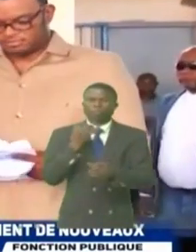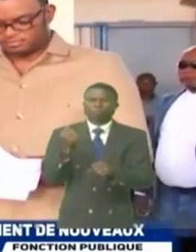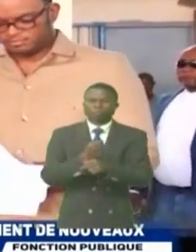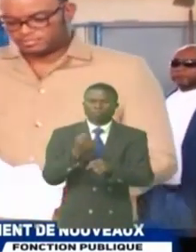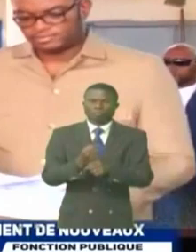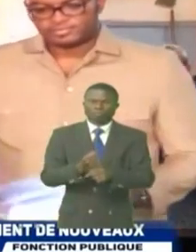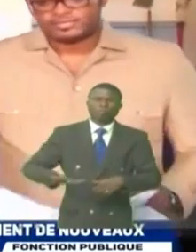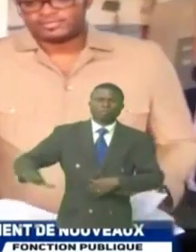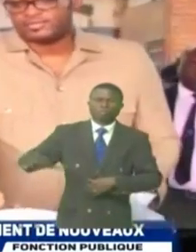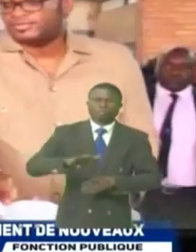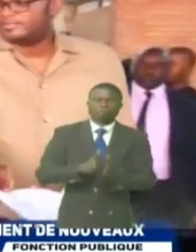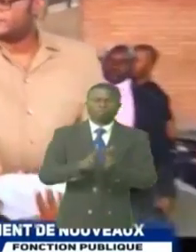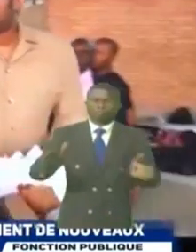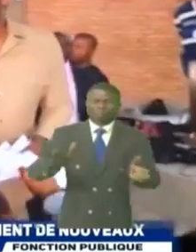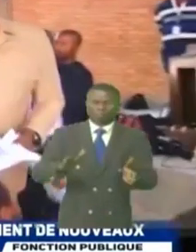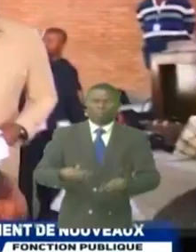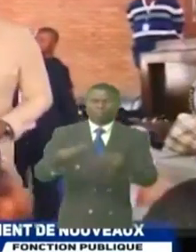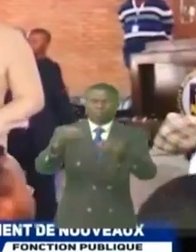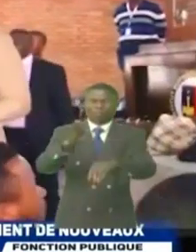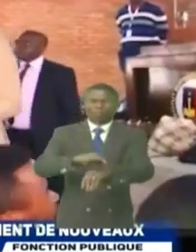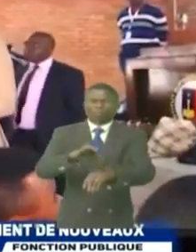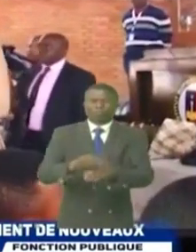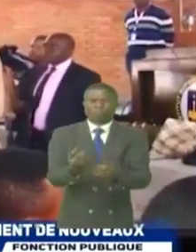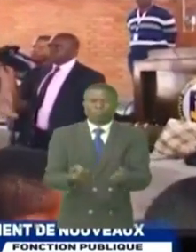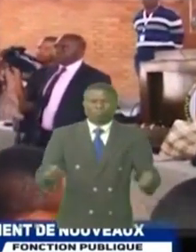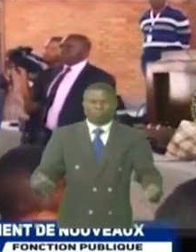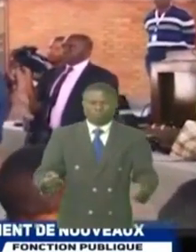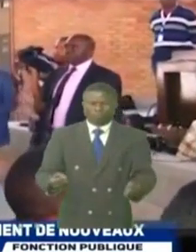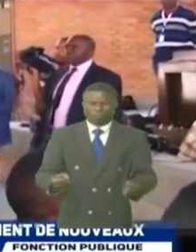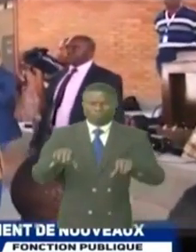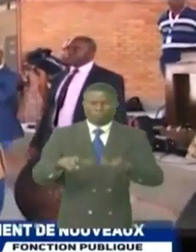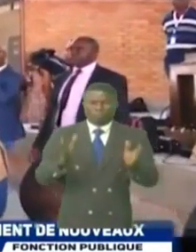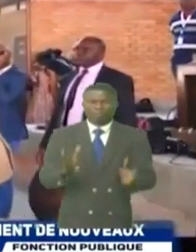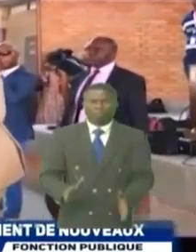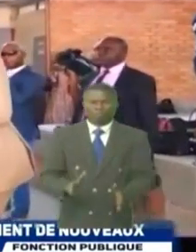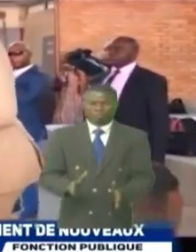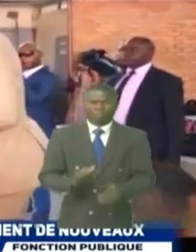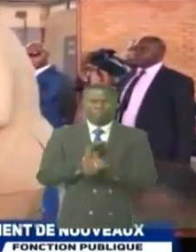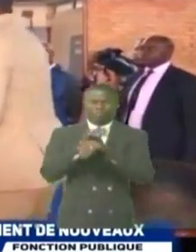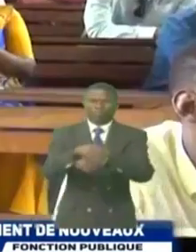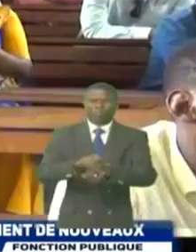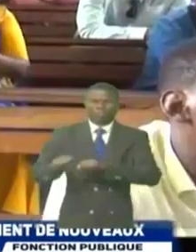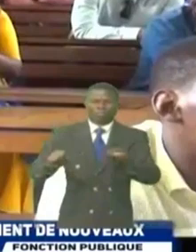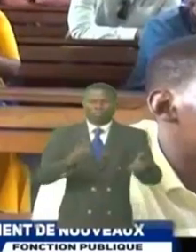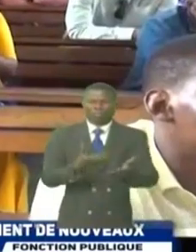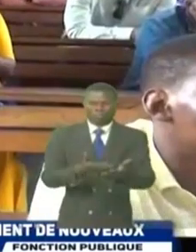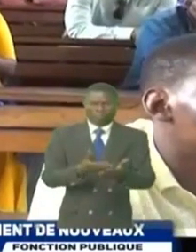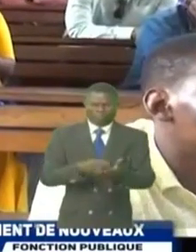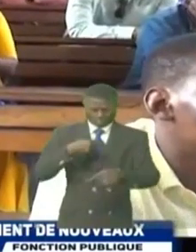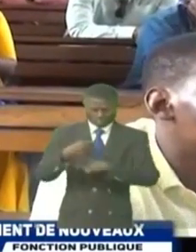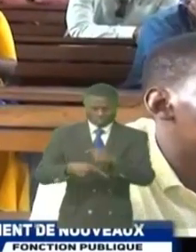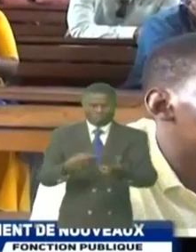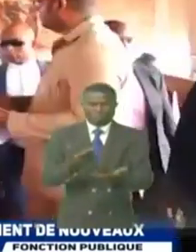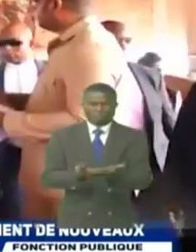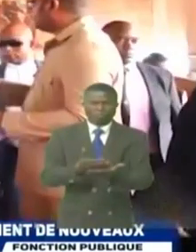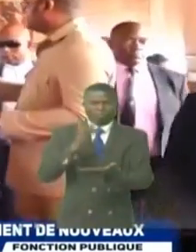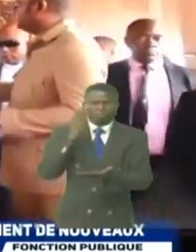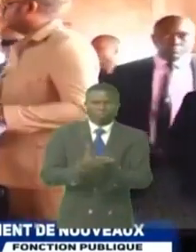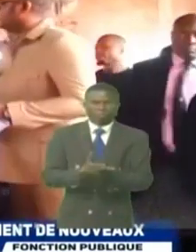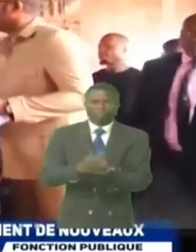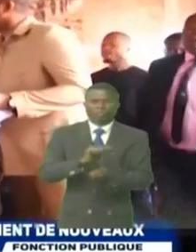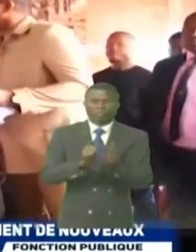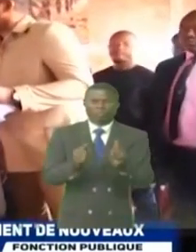République, donnant ainsi la chance aux enfants nantis et de moins nantis de concourir. Congolais l'ont déjà amorcé de mettre fin au régime